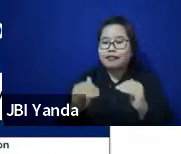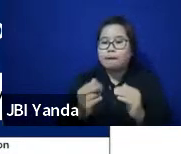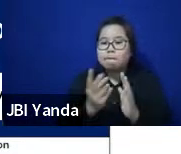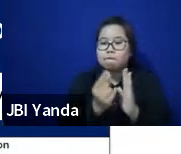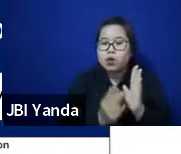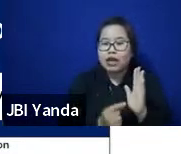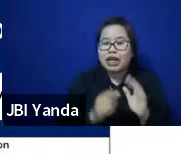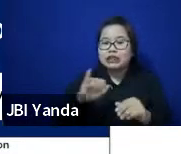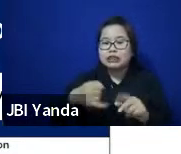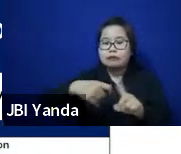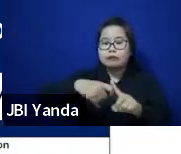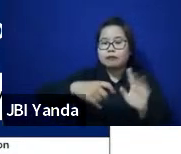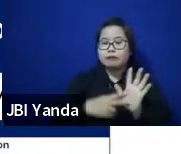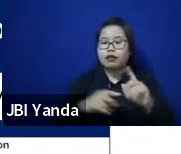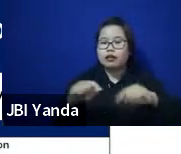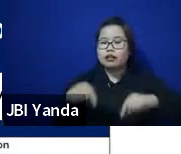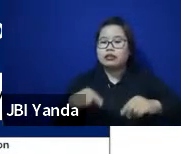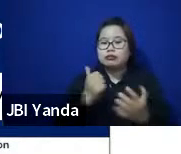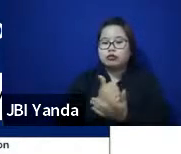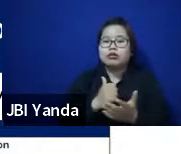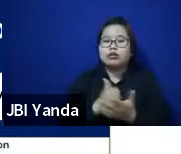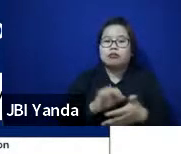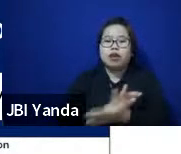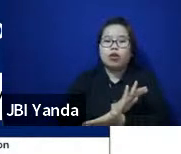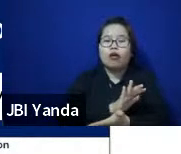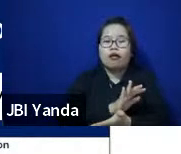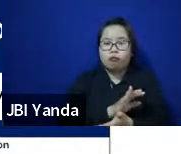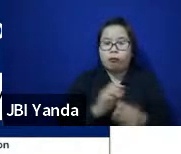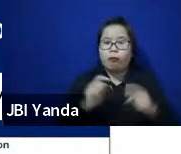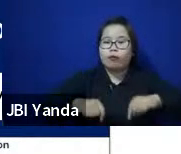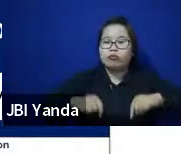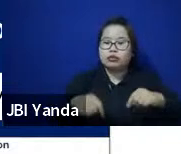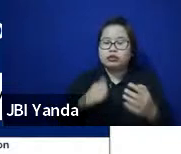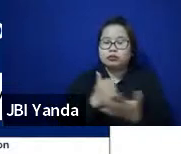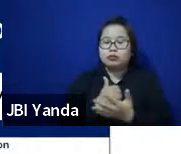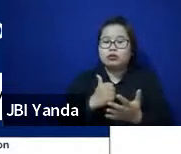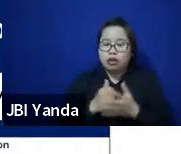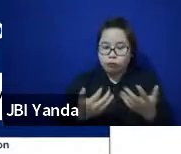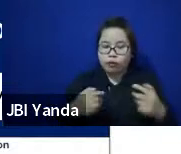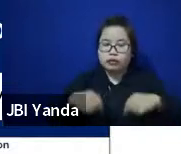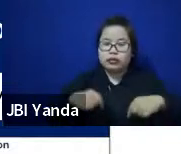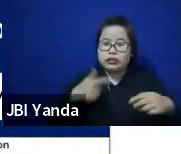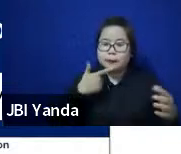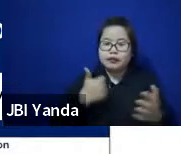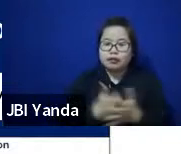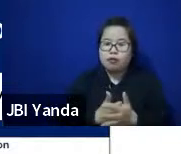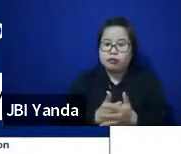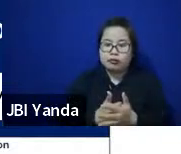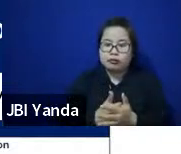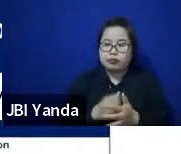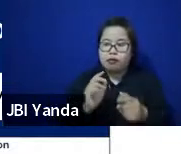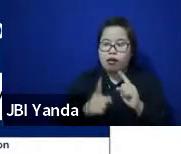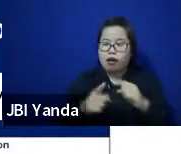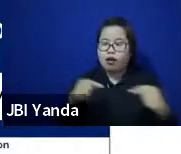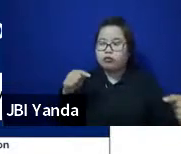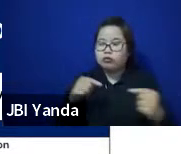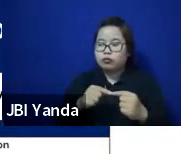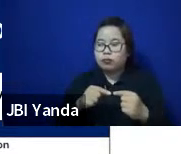pembiayaan melalui JKN ini masih cukup berpeluang. Tentu saja ini juga akan menjadi penting terkait